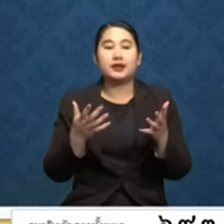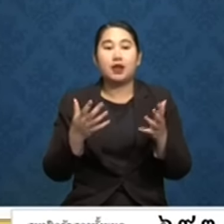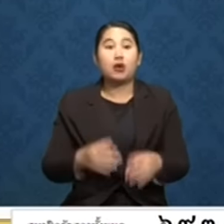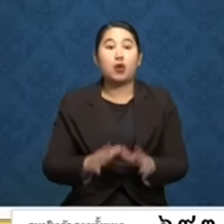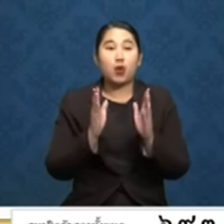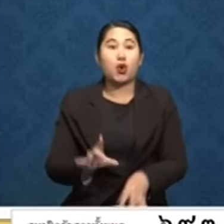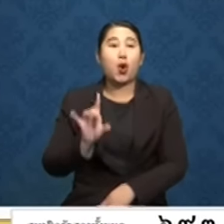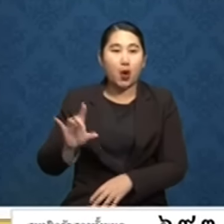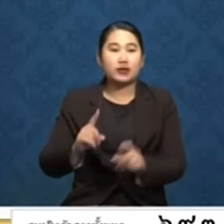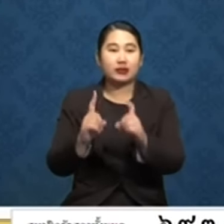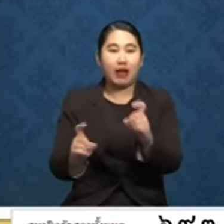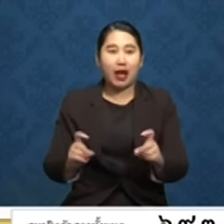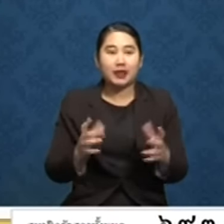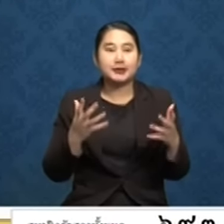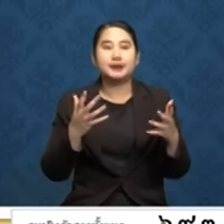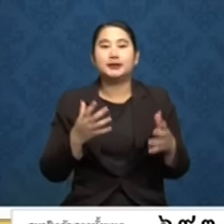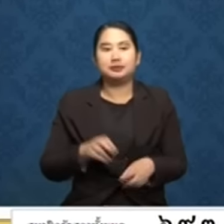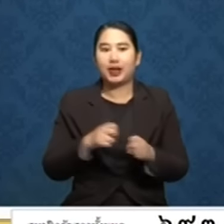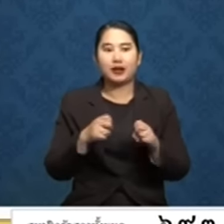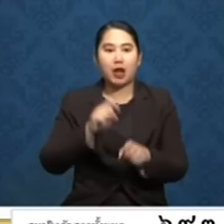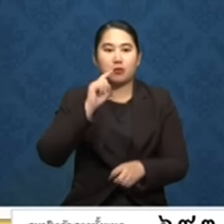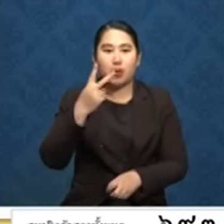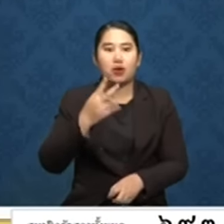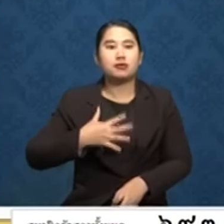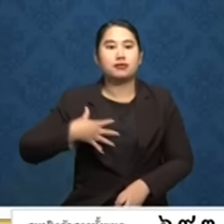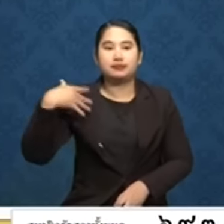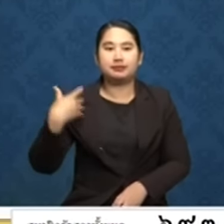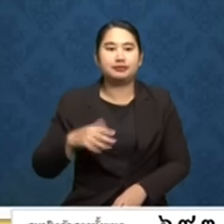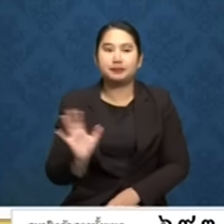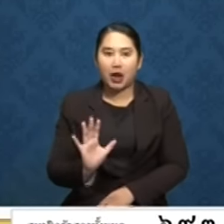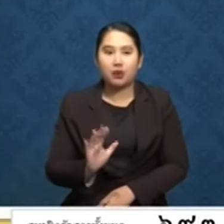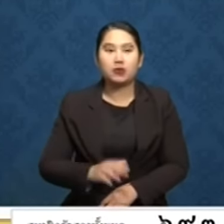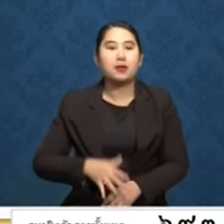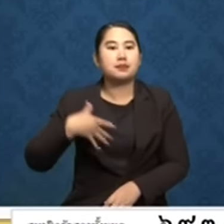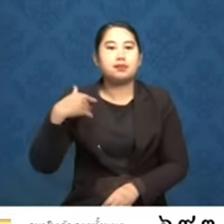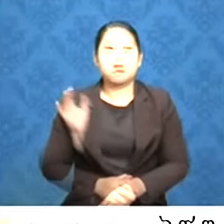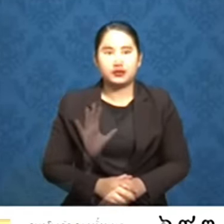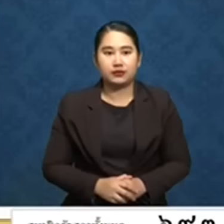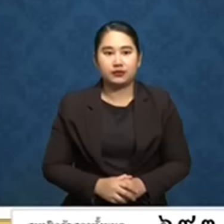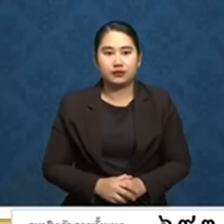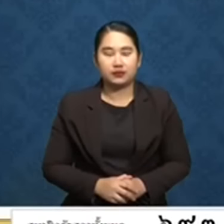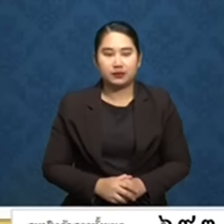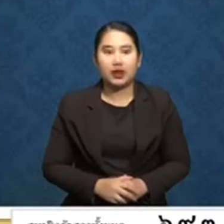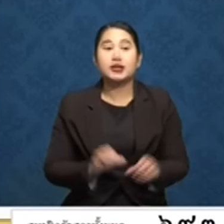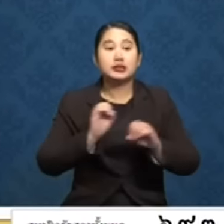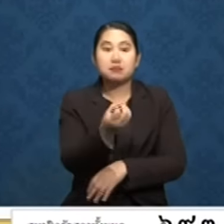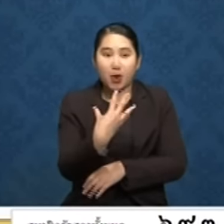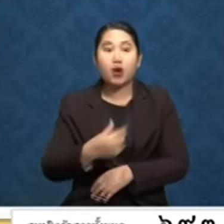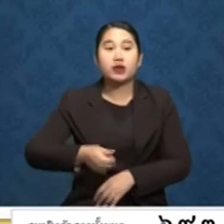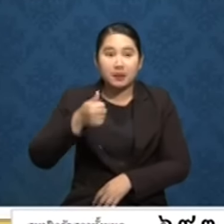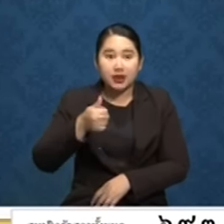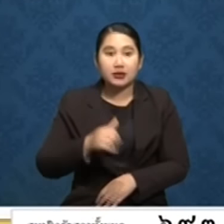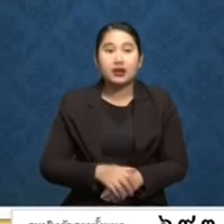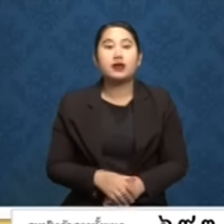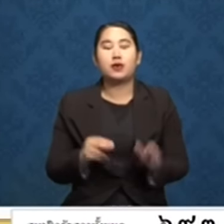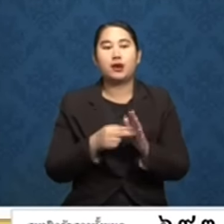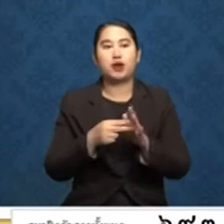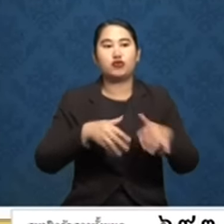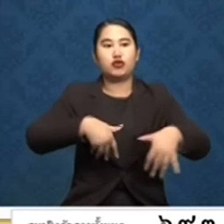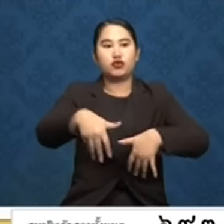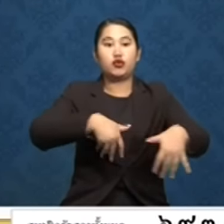ร้อยคนแบบนี้ต้องไม่เกิดขึ้นอีกต้องไม่เกิดขึ้นอีกต้องไม่เกิดขึ้นอีกยืนยันให้เราหน่อยได้ไหมครับไม่ว่าจะเป็นประชาชน